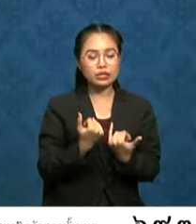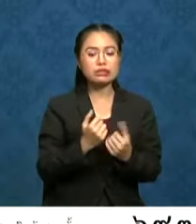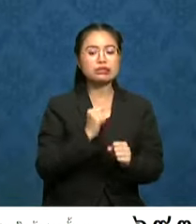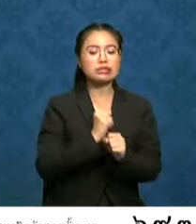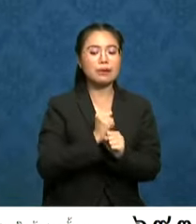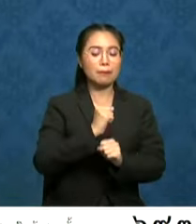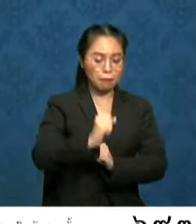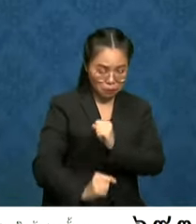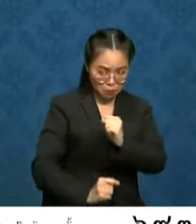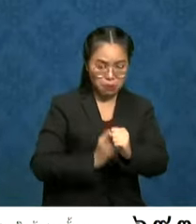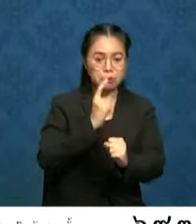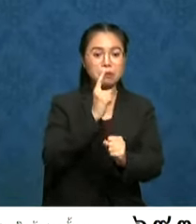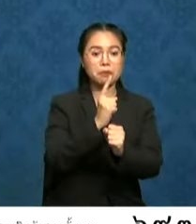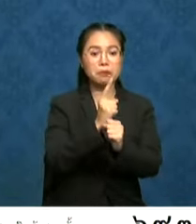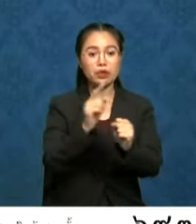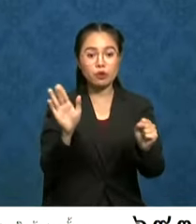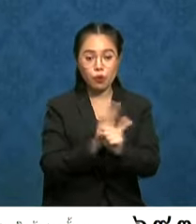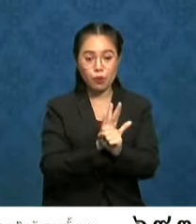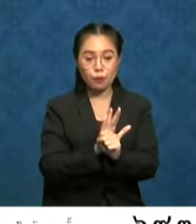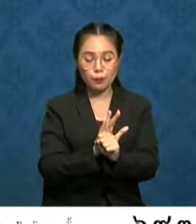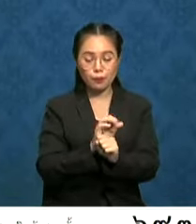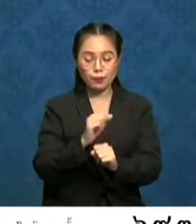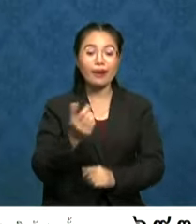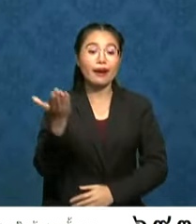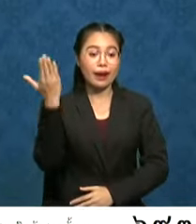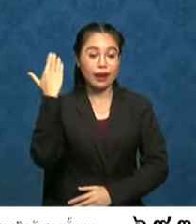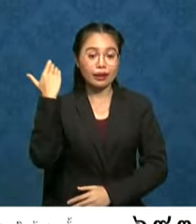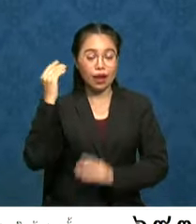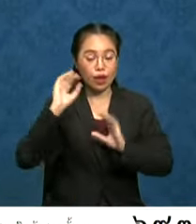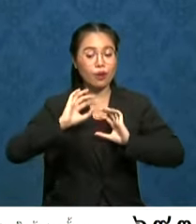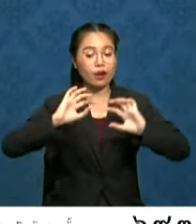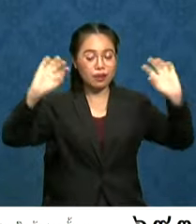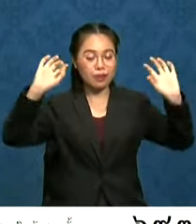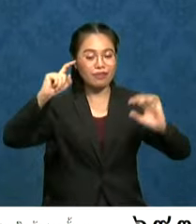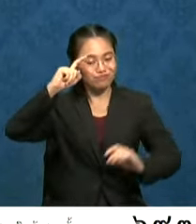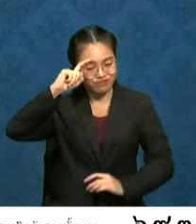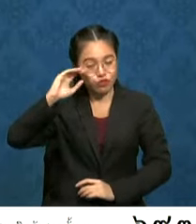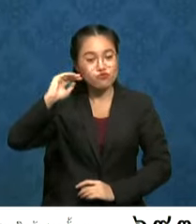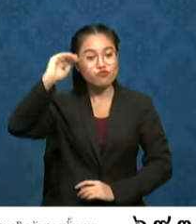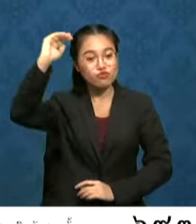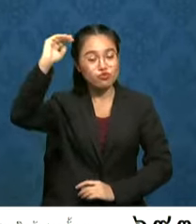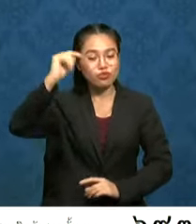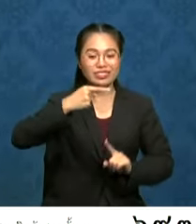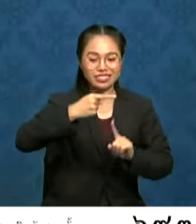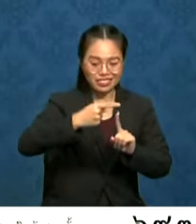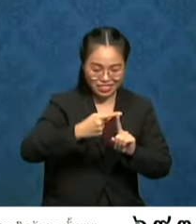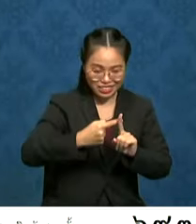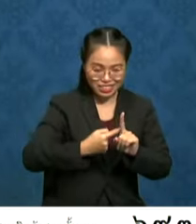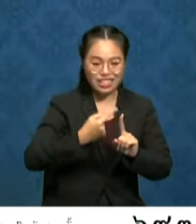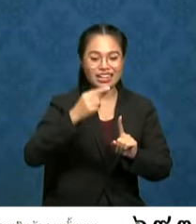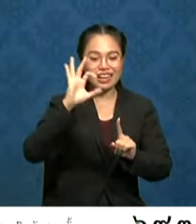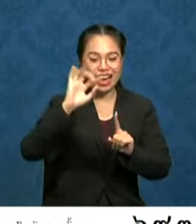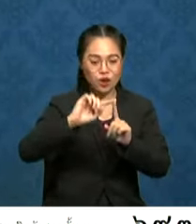พอดิบพอดีครับรอบที่แล้วครับจากรัฐบาลชุดที่แล้วของคุณเศรษฐาทวีศิลป์วันที่ 11กันยายน